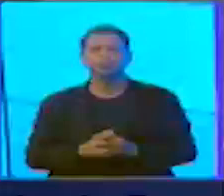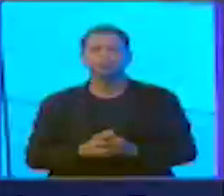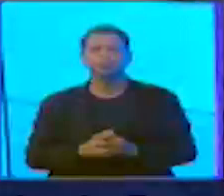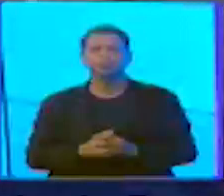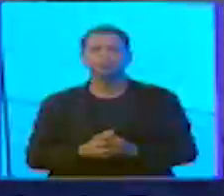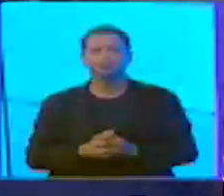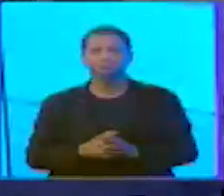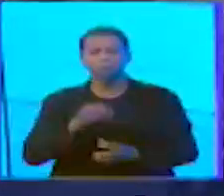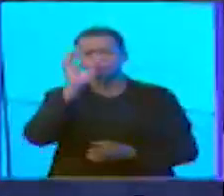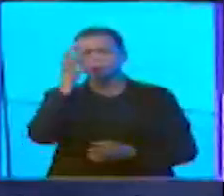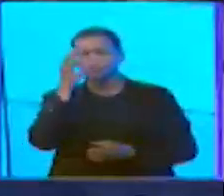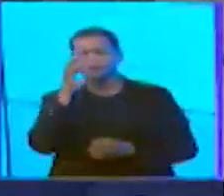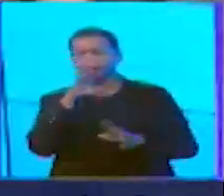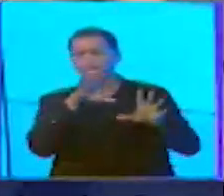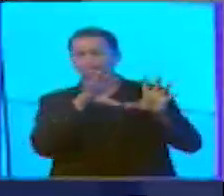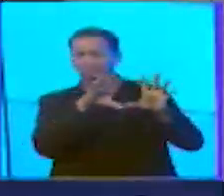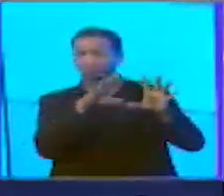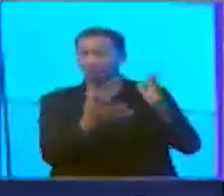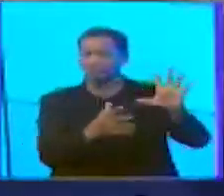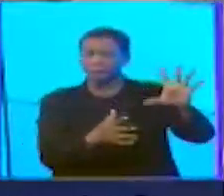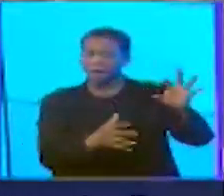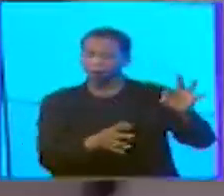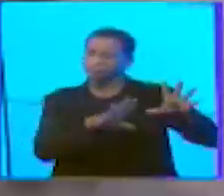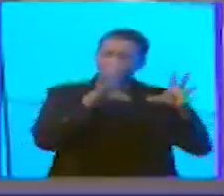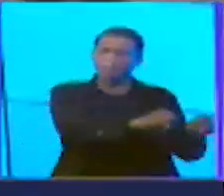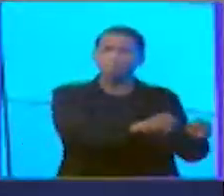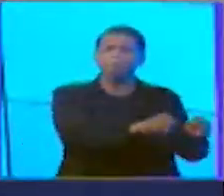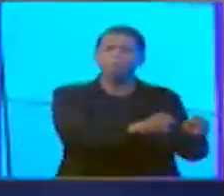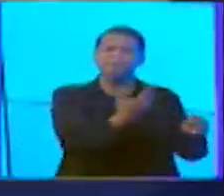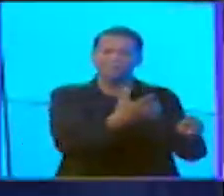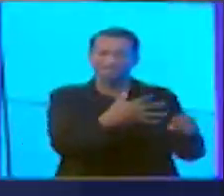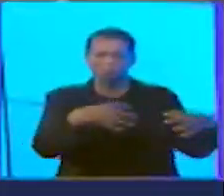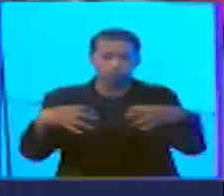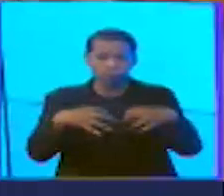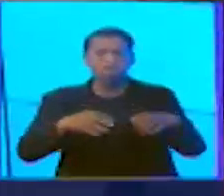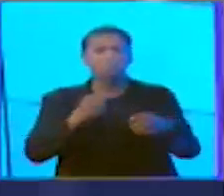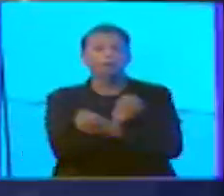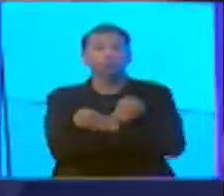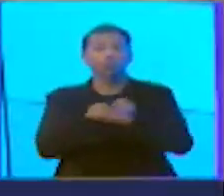Polisi menangkap sekitar 500 orang pengunjuk rasa dalam bentrokan di Patung Kuda Jakarta.